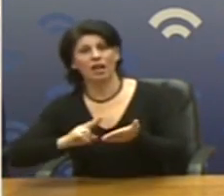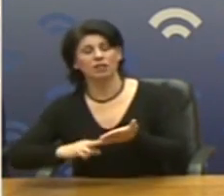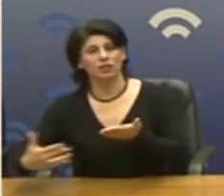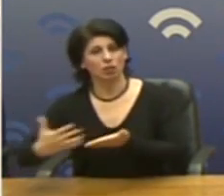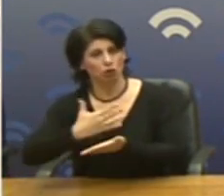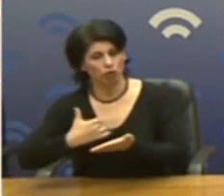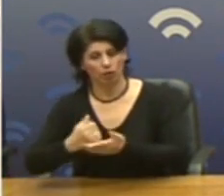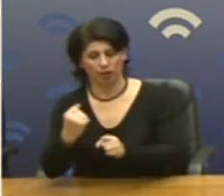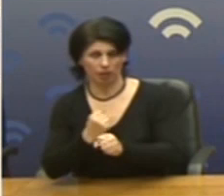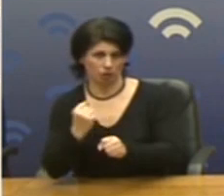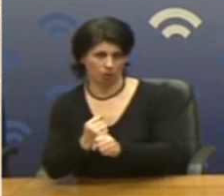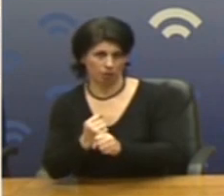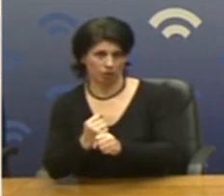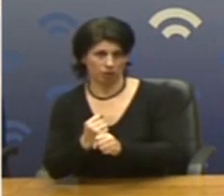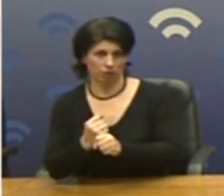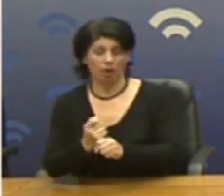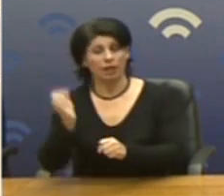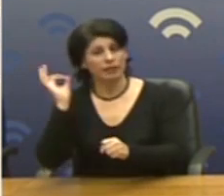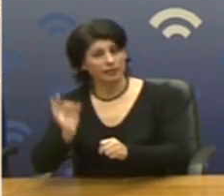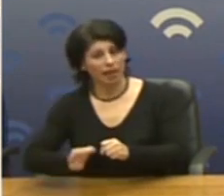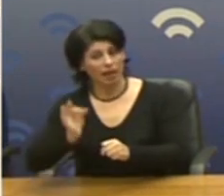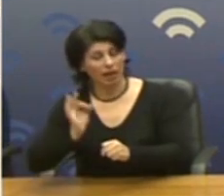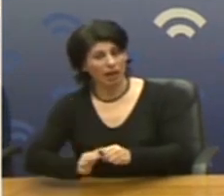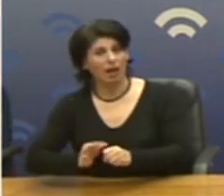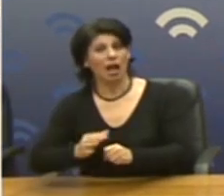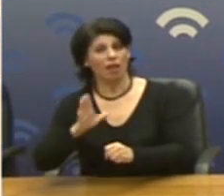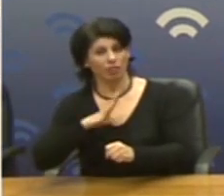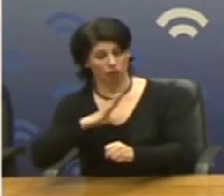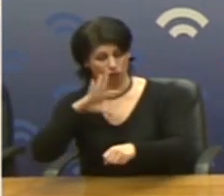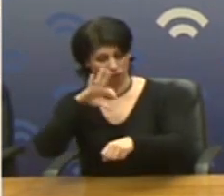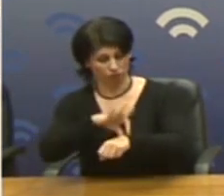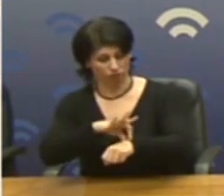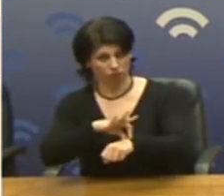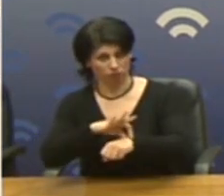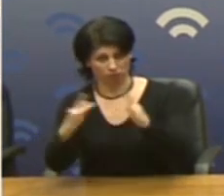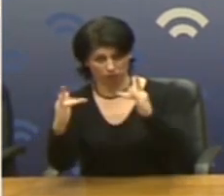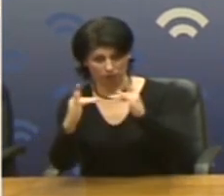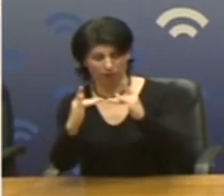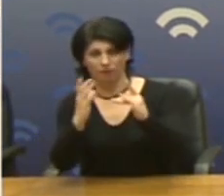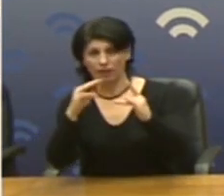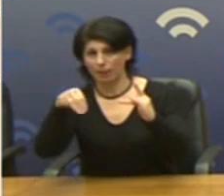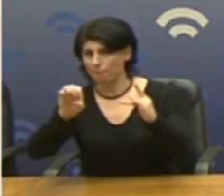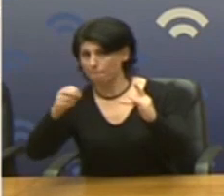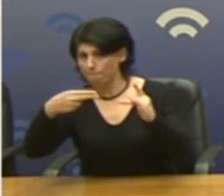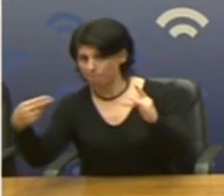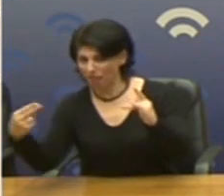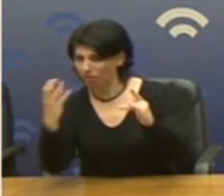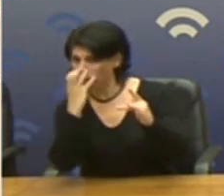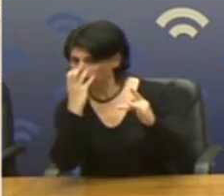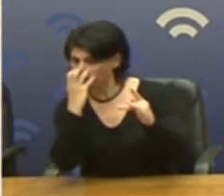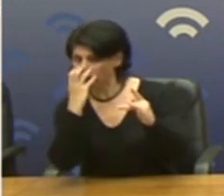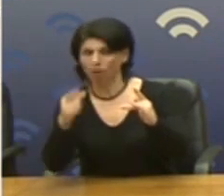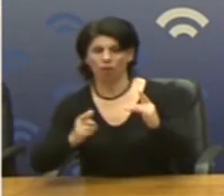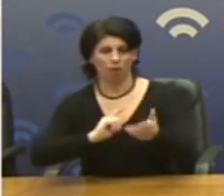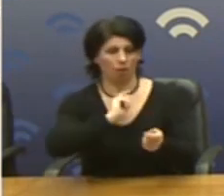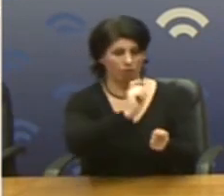εισφορές των εργαζομένων. Για κάθε νοσηλεία κρούσματος κορονοϊού σε κρεβάτι ΜΕΘ σε ιδιωτική κλινική, ο ΕΟΠΗ θα δίνει στον ιδιοκτήτη